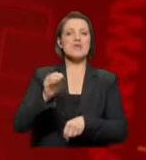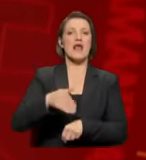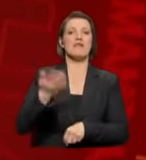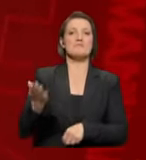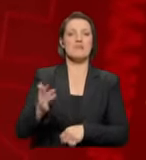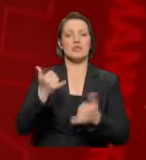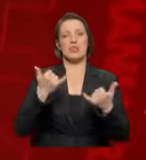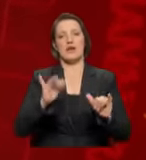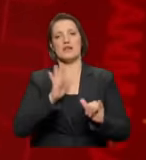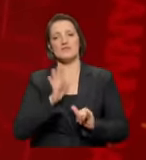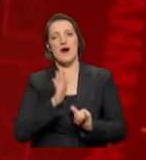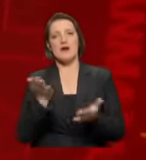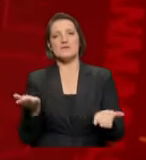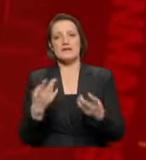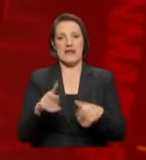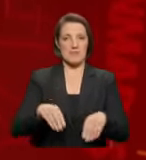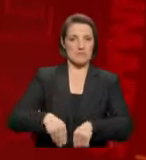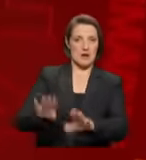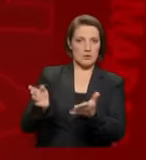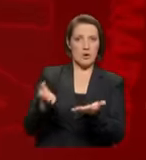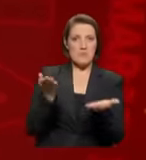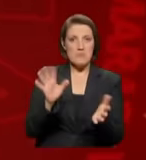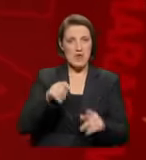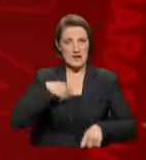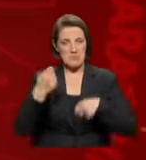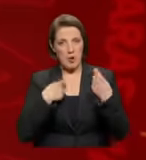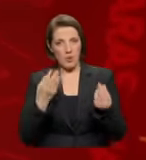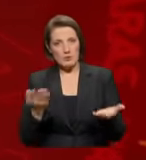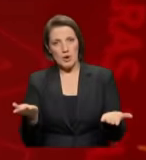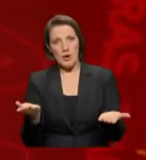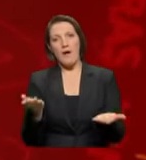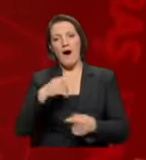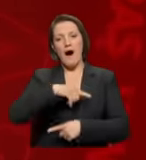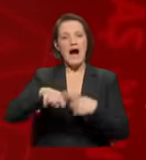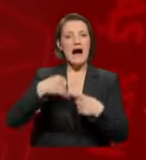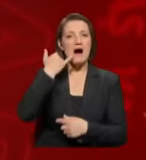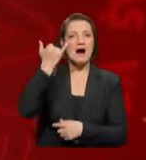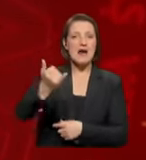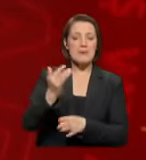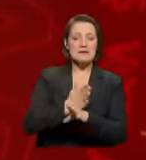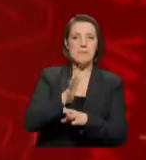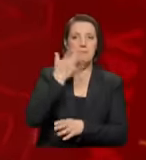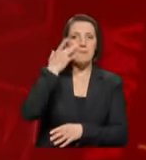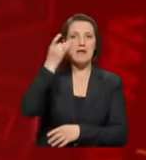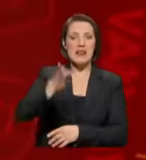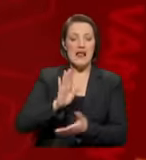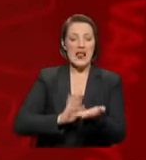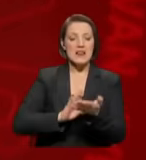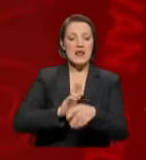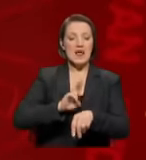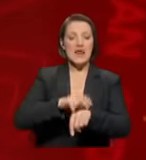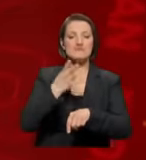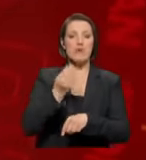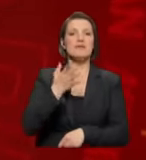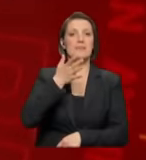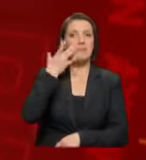gelmedi, tatil var çünkü, serbest bırakıyorsunuz. Böyle saçmalık olur mu? Arama sebebi belli. Elinizde kelepçe olmadığı